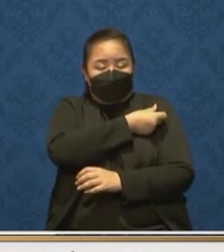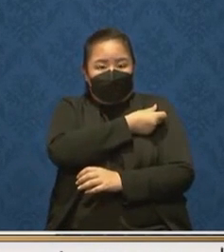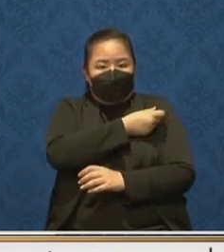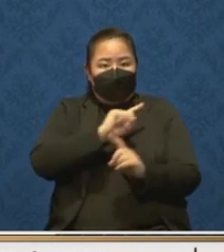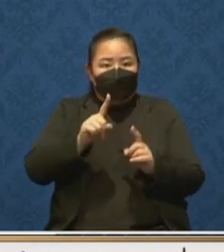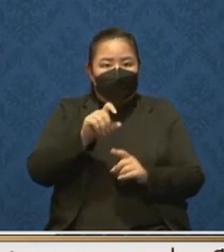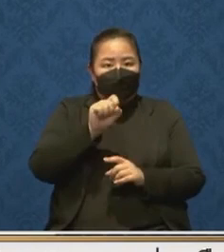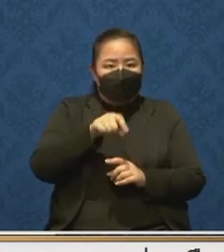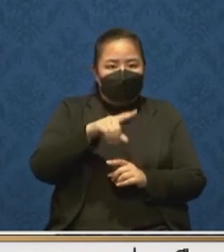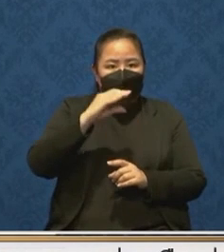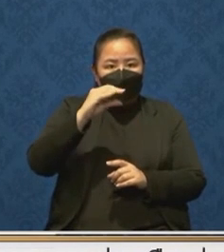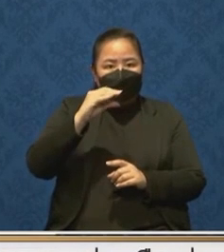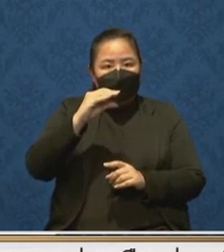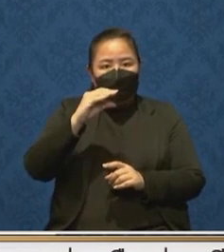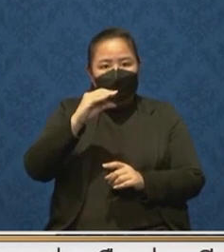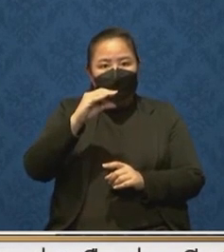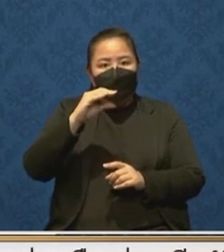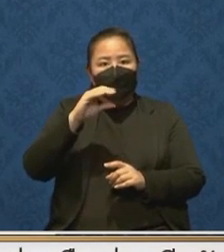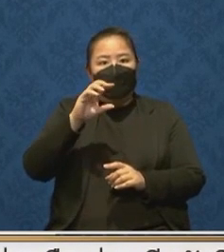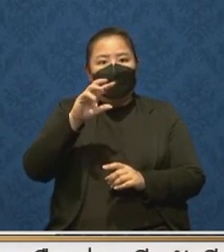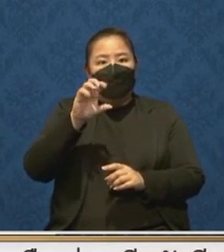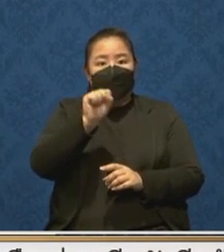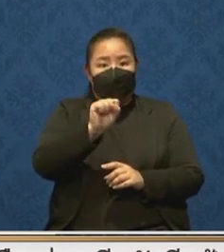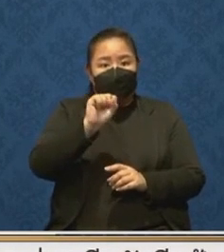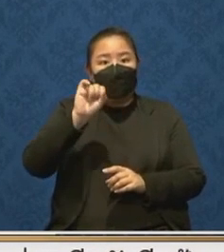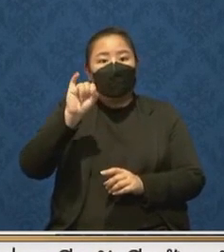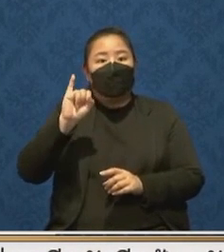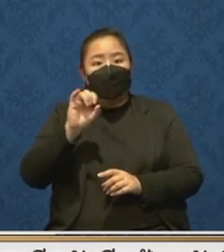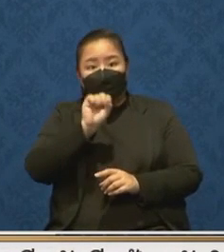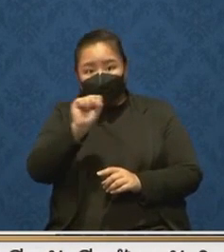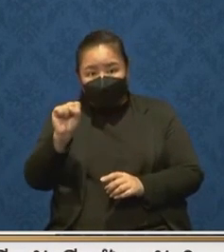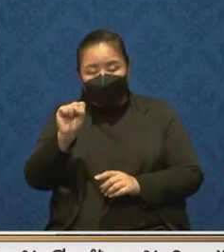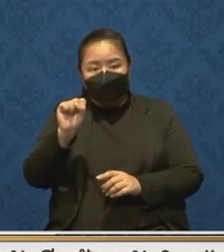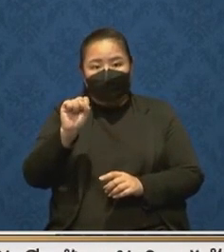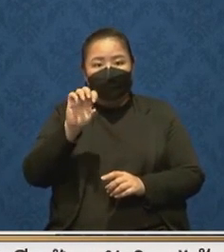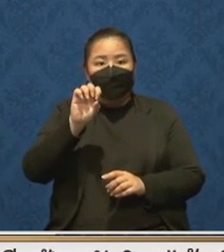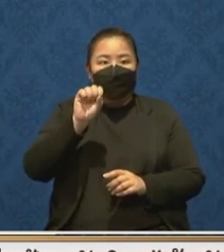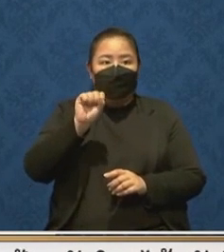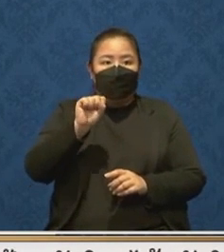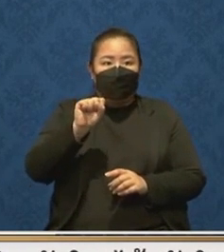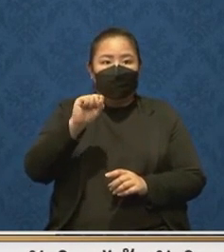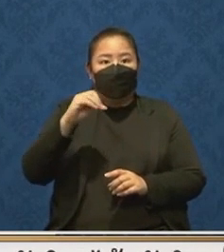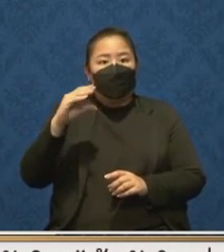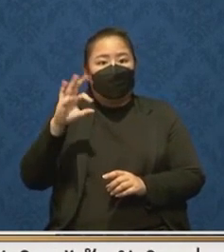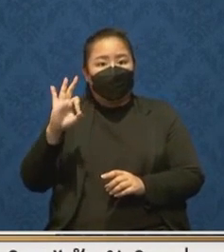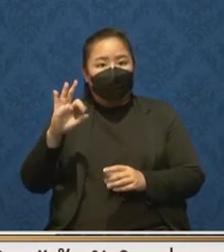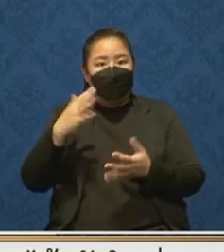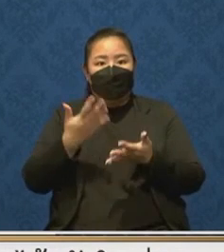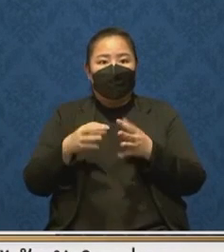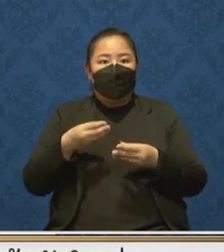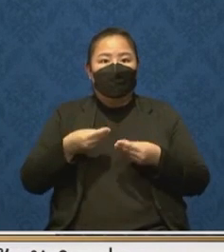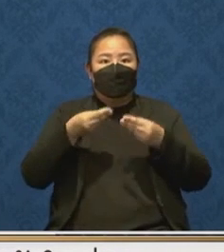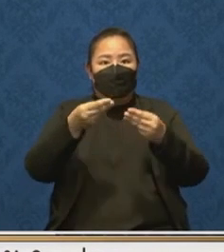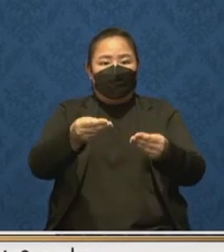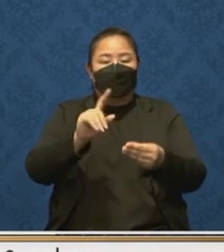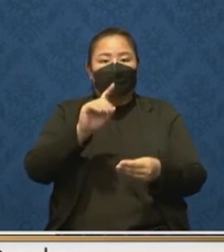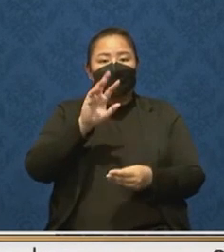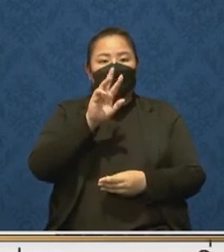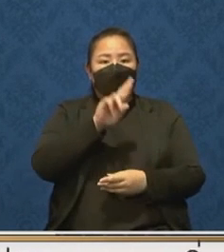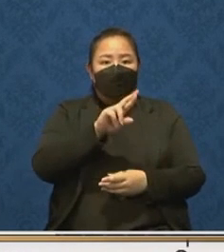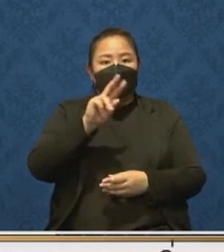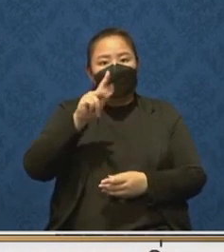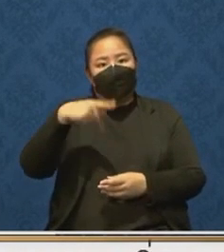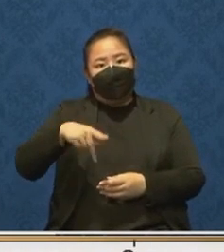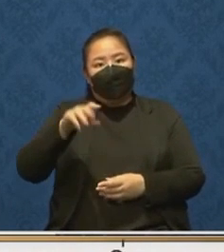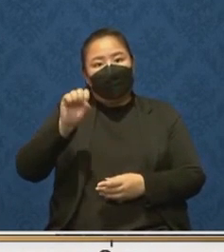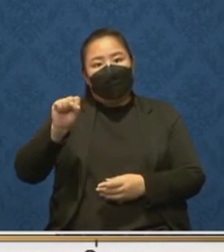vacไม่วาจะเป็น AstraZeneca ทรงไปให้รอพอสอต่อทั่วประเทศไม่วาจะเป็นรอพอสอต่อขนาด